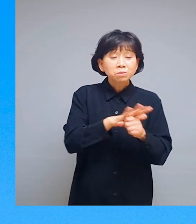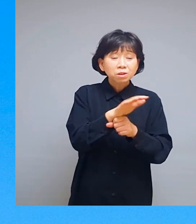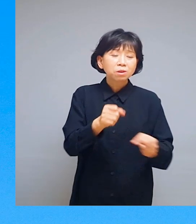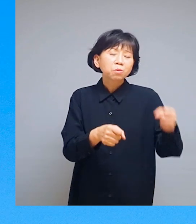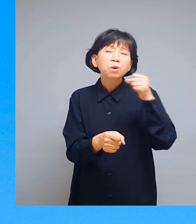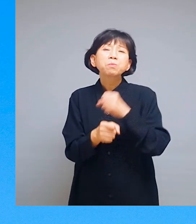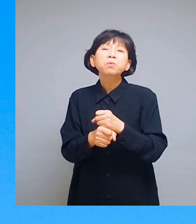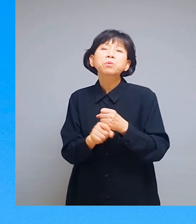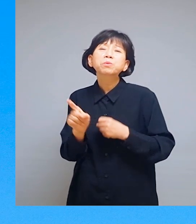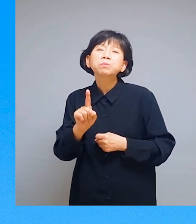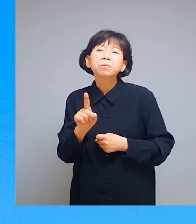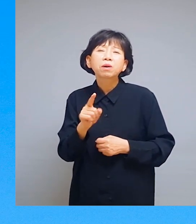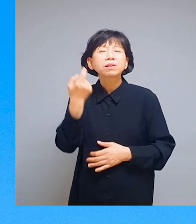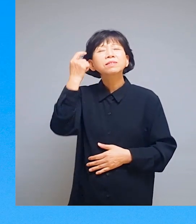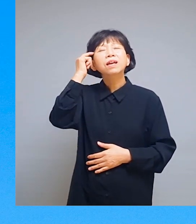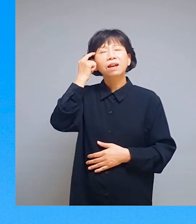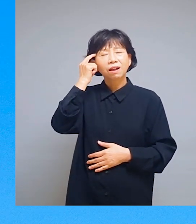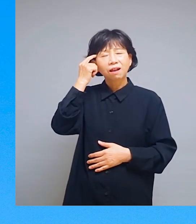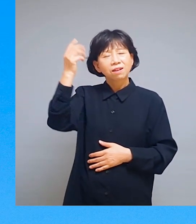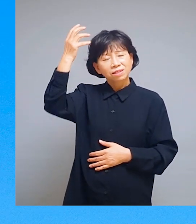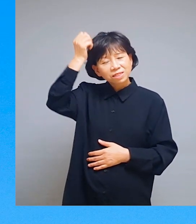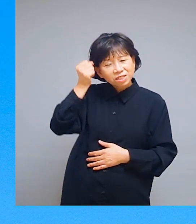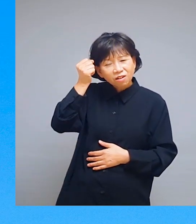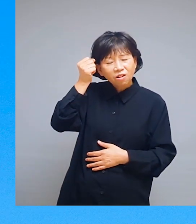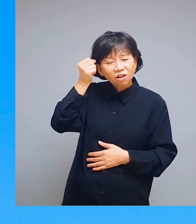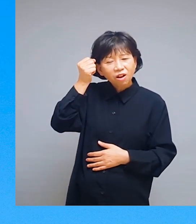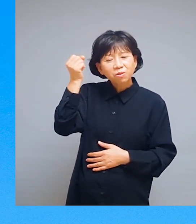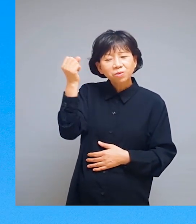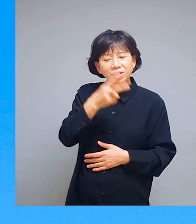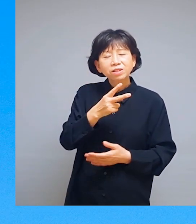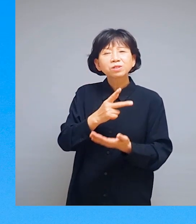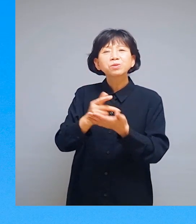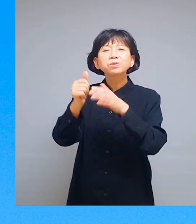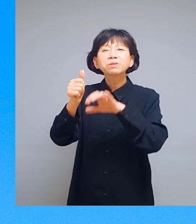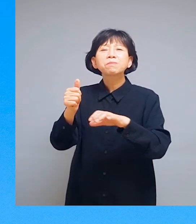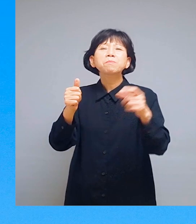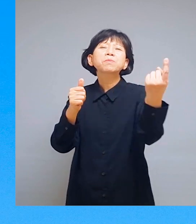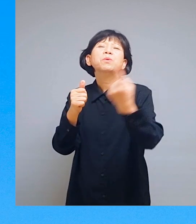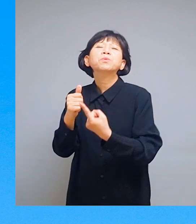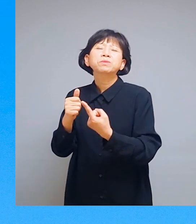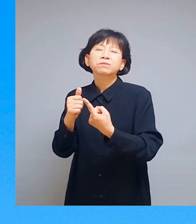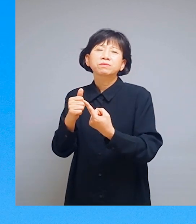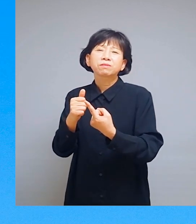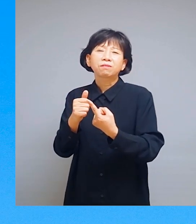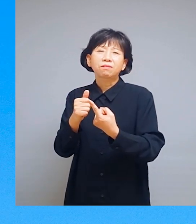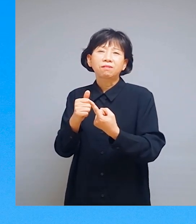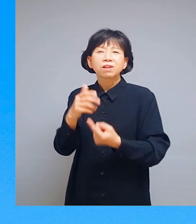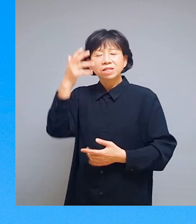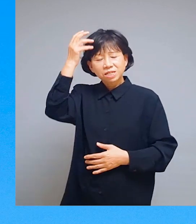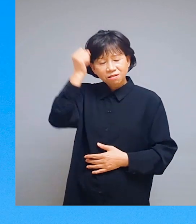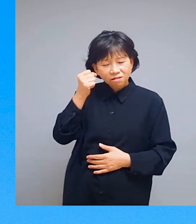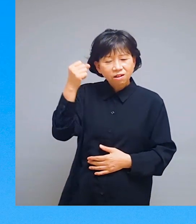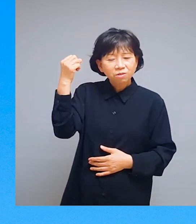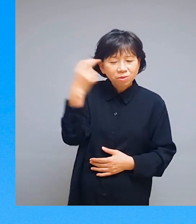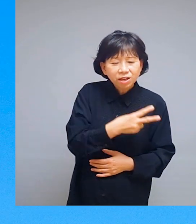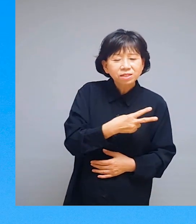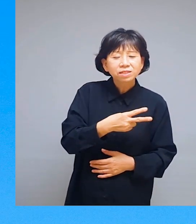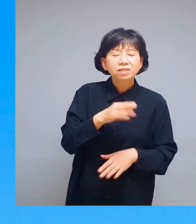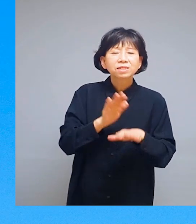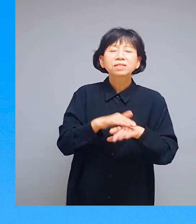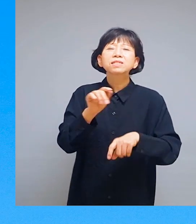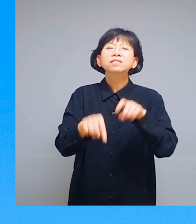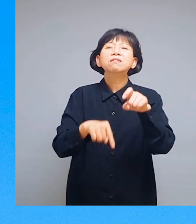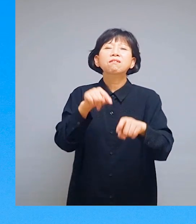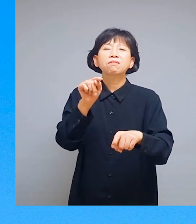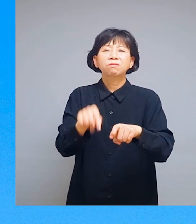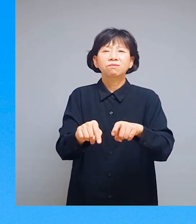회복하는 길은 그때를 떠올리고 다시금 주님 앞에 나아가는 것, 그때를 기억해서 다시금 그 실천을 하는